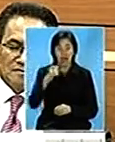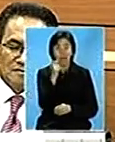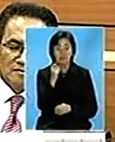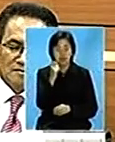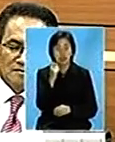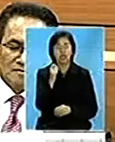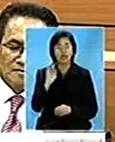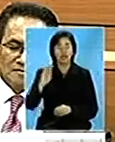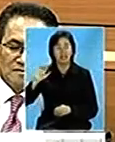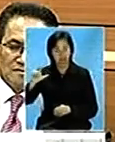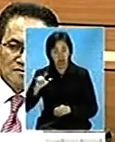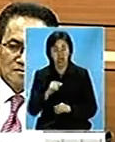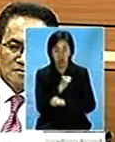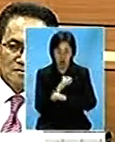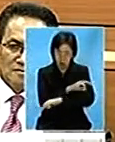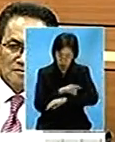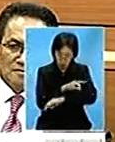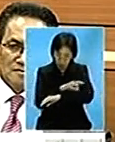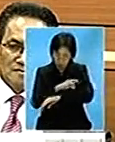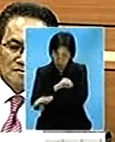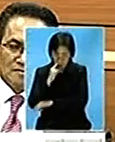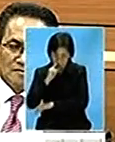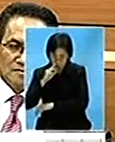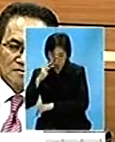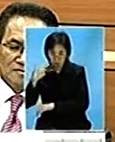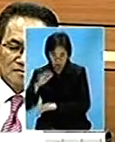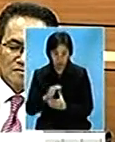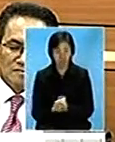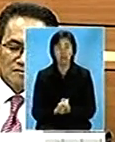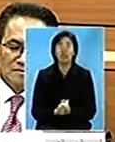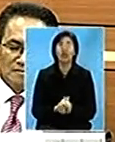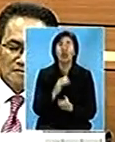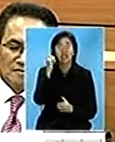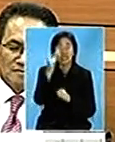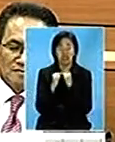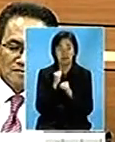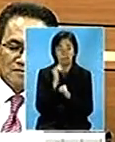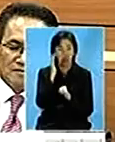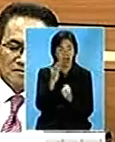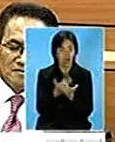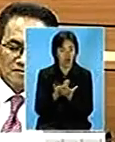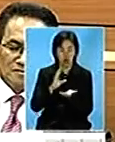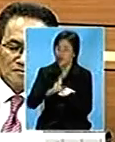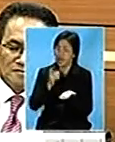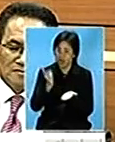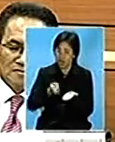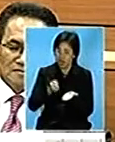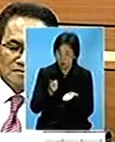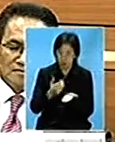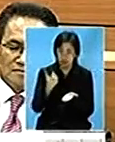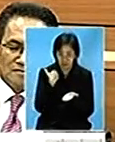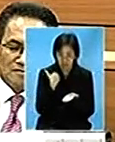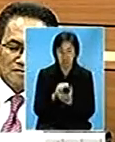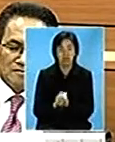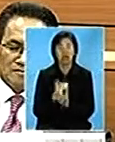ตน์ก็มีการออกแบบถึง3ครั้งแล้วฮะก็บอกผมมาเรื่อยว่าปีหน้างบประมาณได้แน่นอนนะครับจึงถือโอกาสนี้